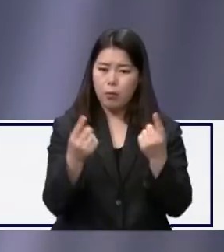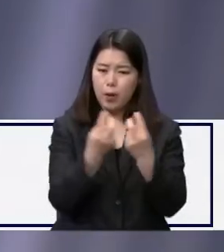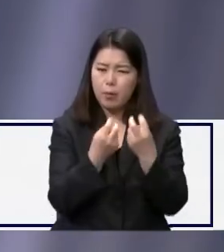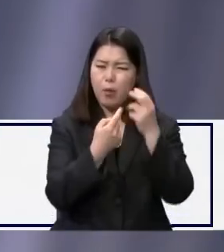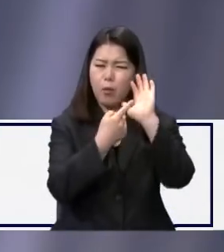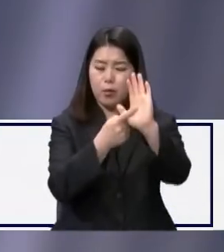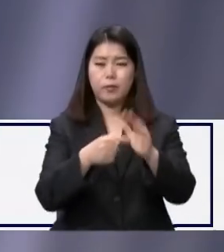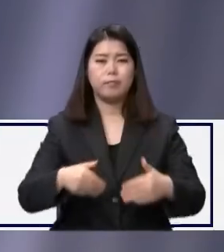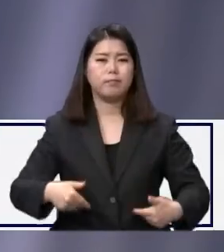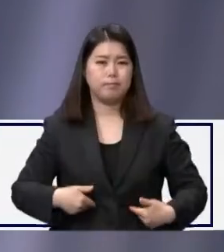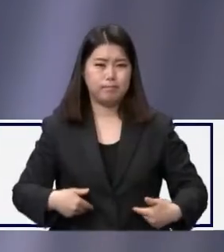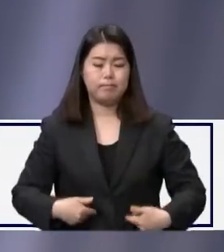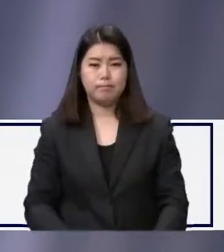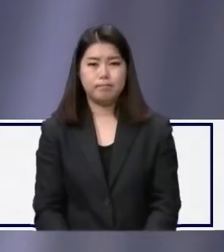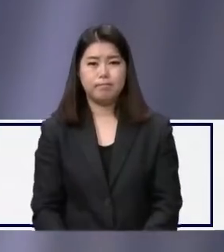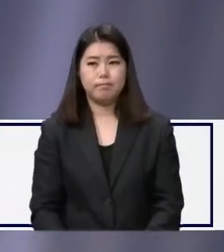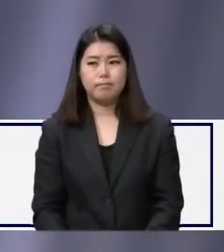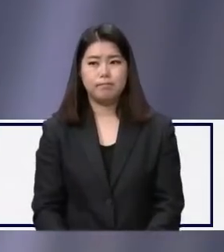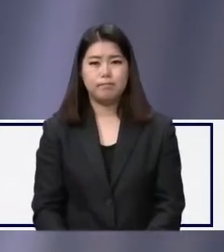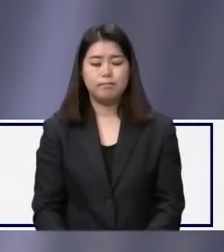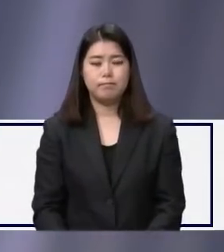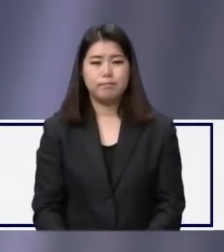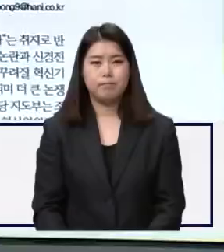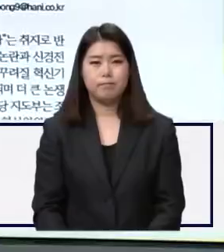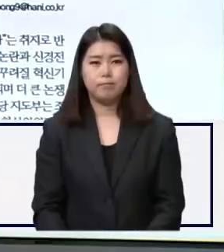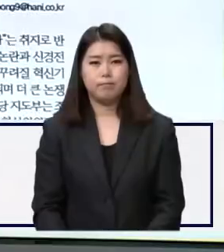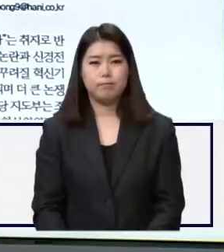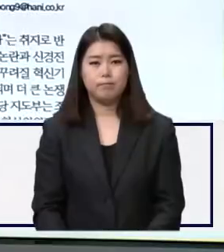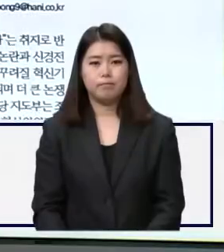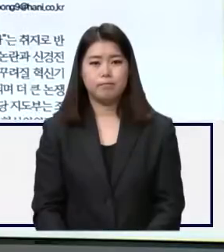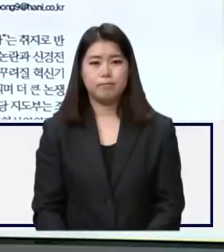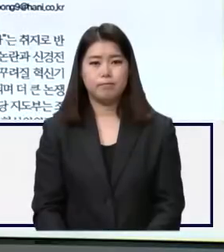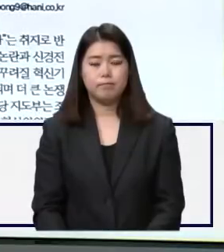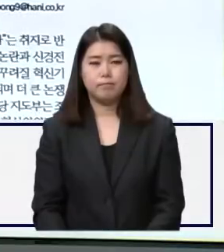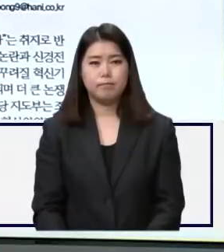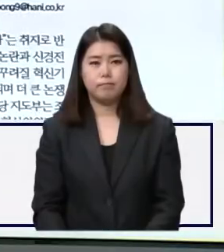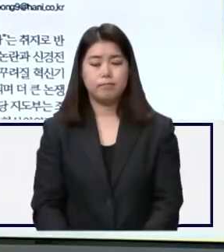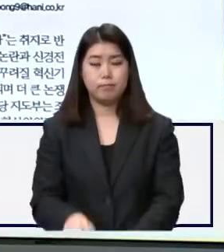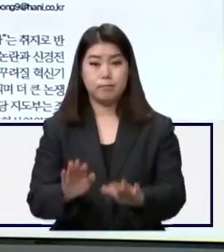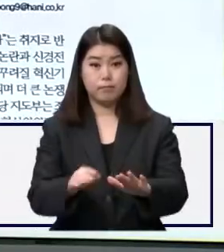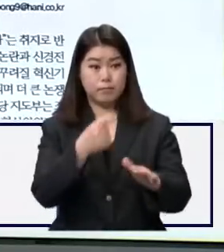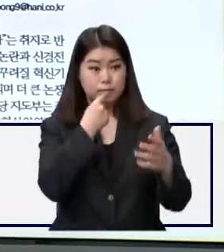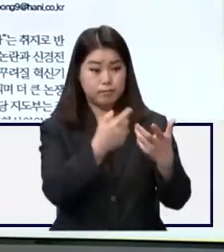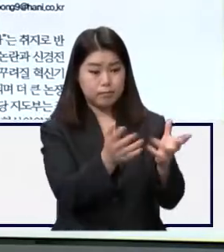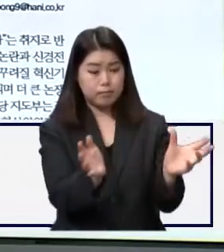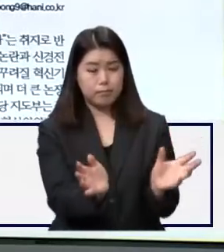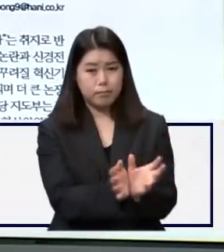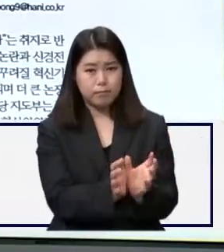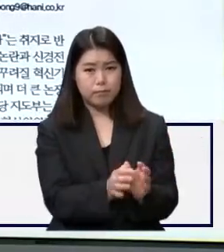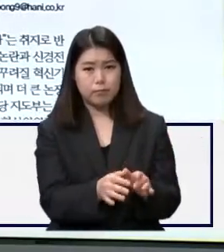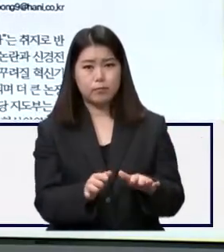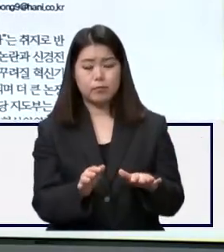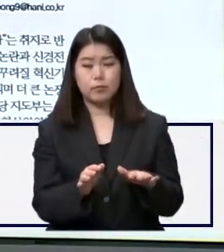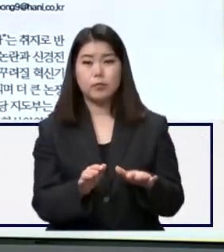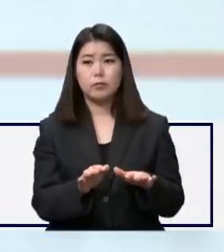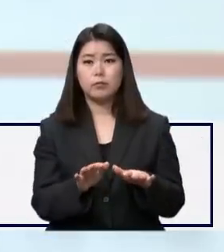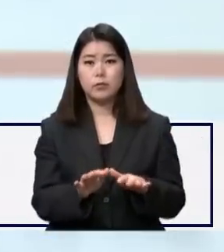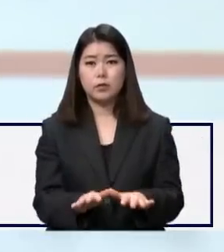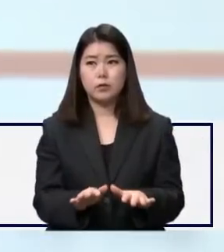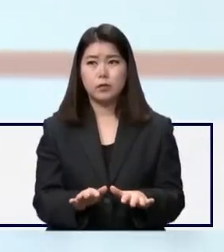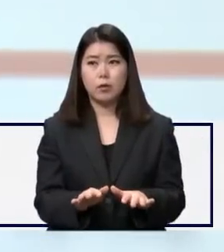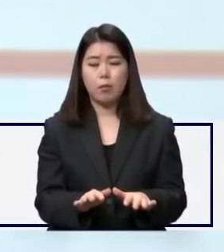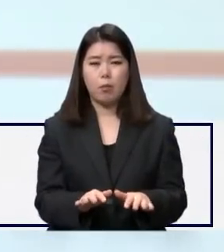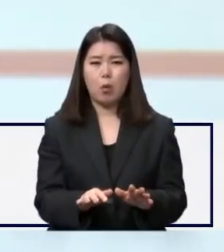대표로서의 역할을 좀 부탁드리고 싶습니다네 김수철 원장님 예 저도 그 민주당이 지금 사실은 공당이 아닙니까